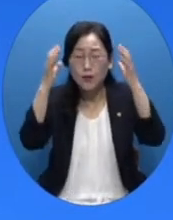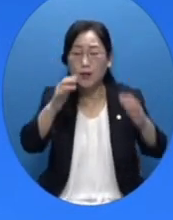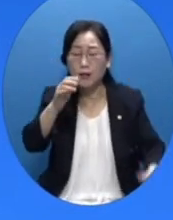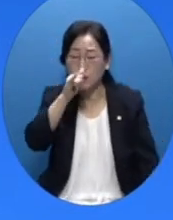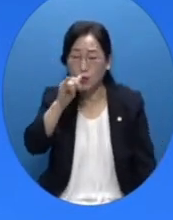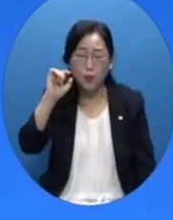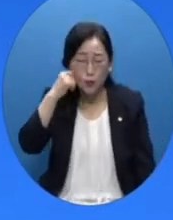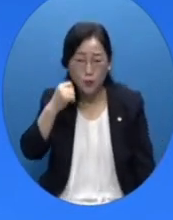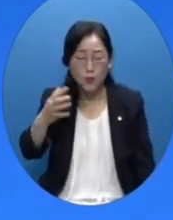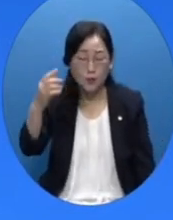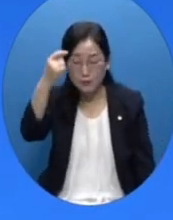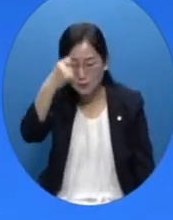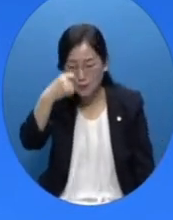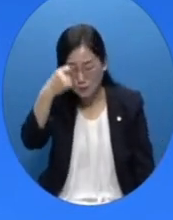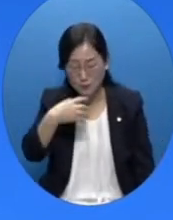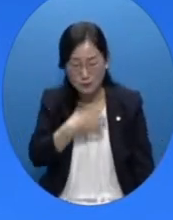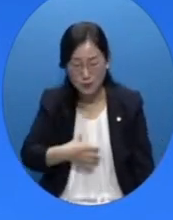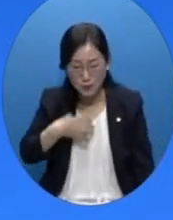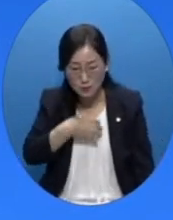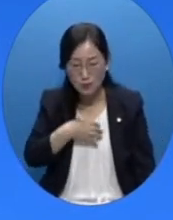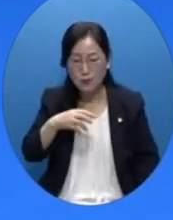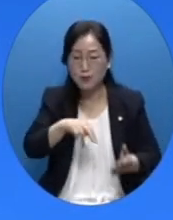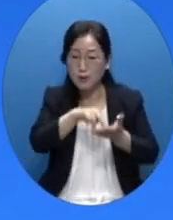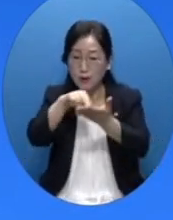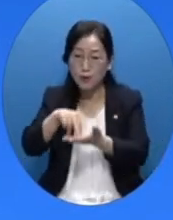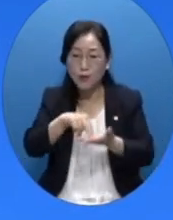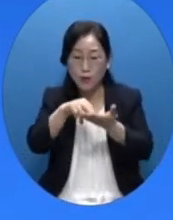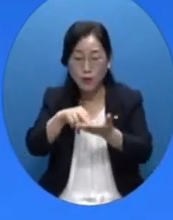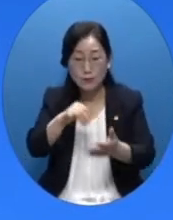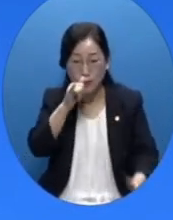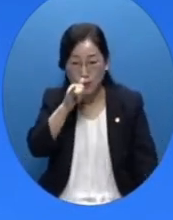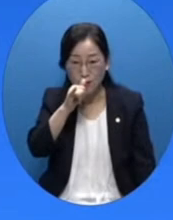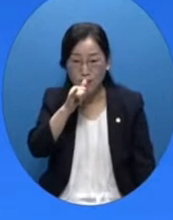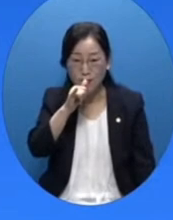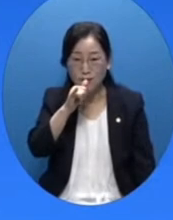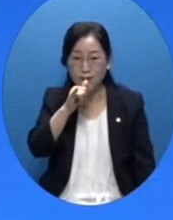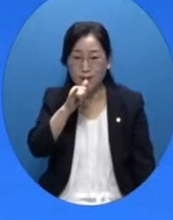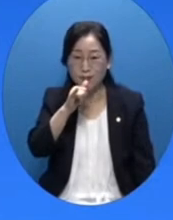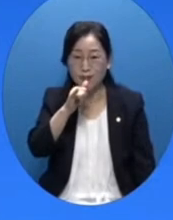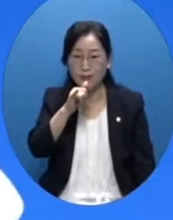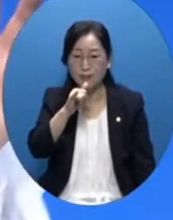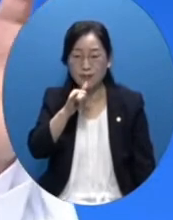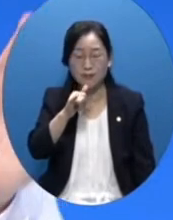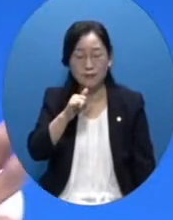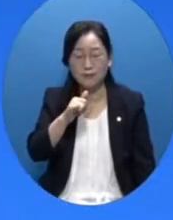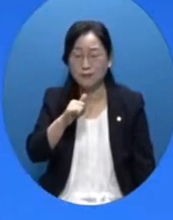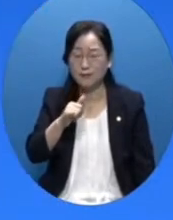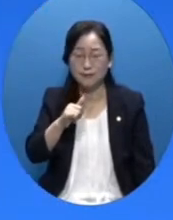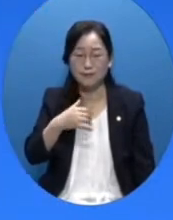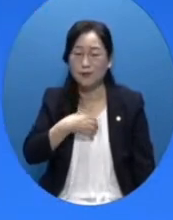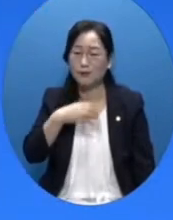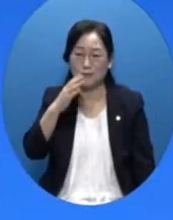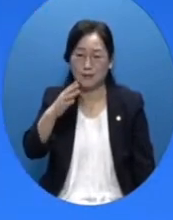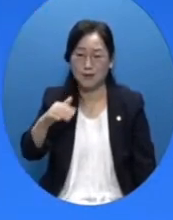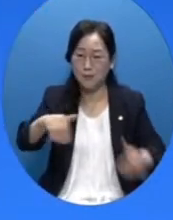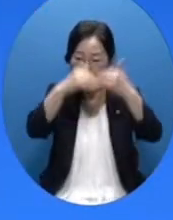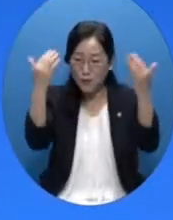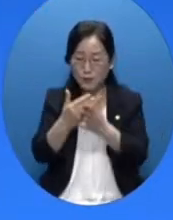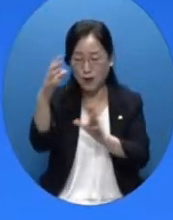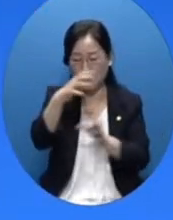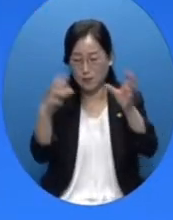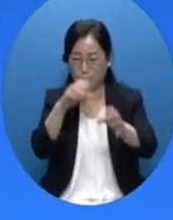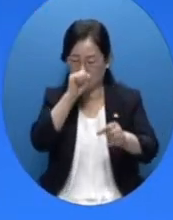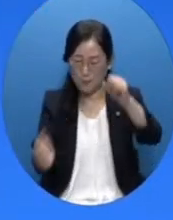것을 품 있고 외로움에 순간들이 있어도 5 어드 것이 합력하여 선을 이루게 되고